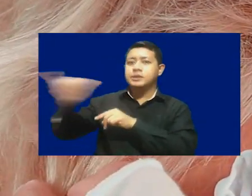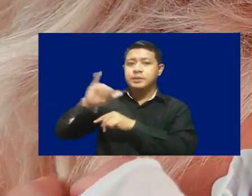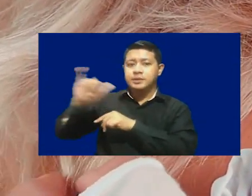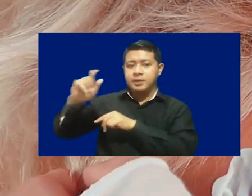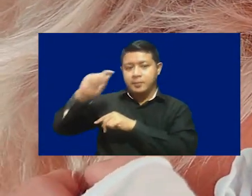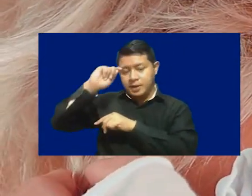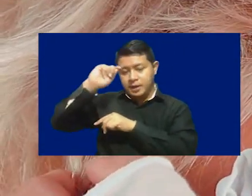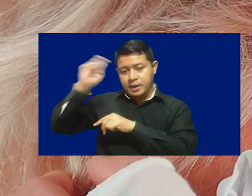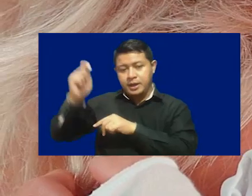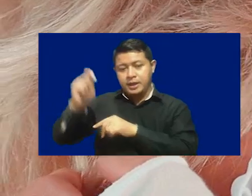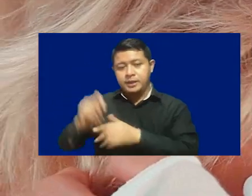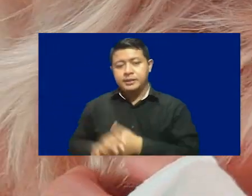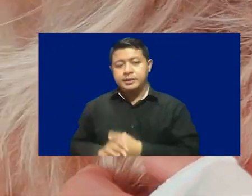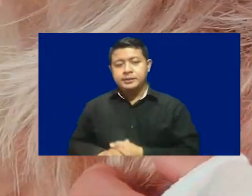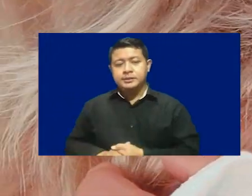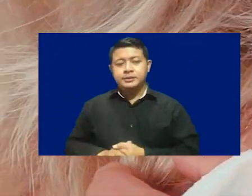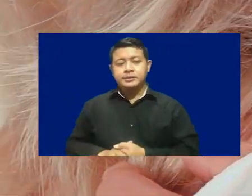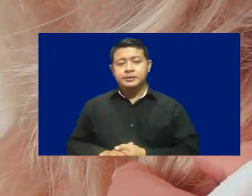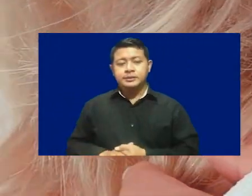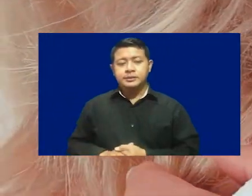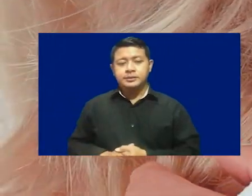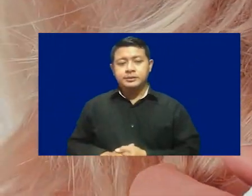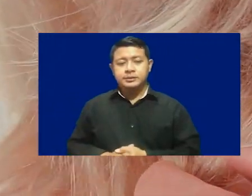Dan saling menghargai.